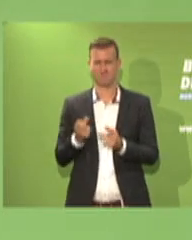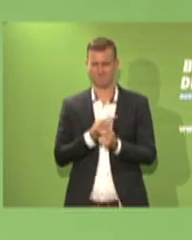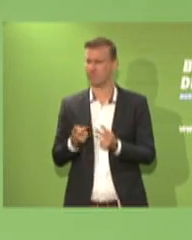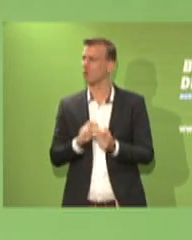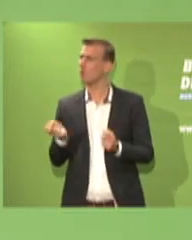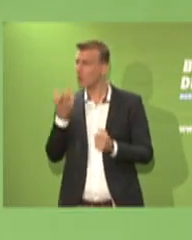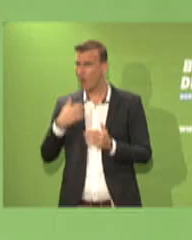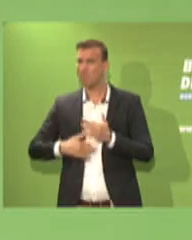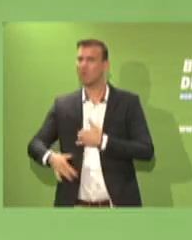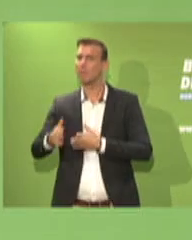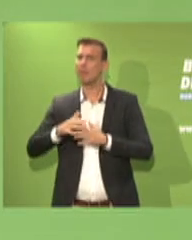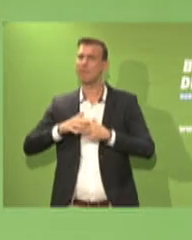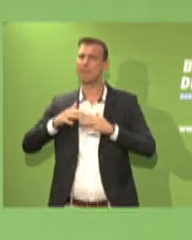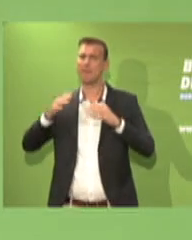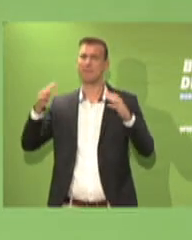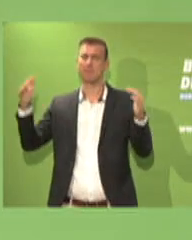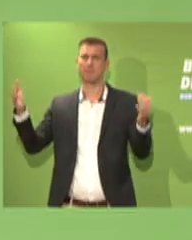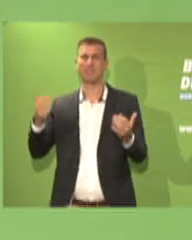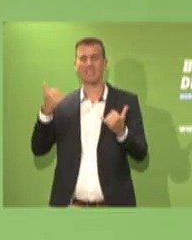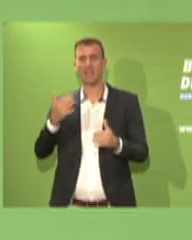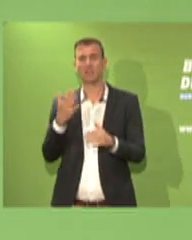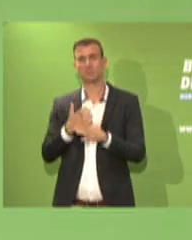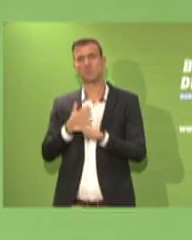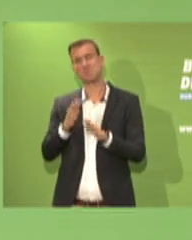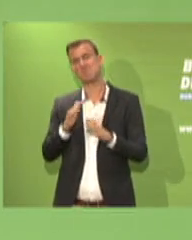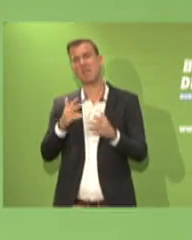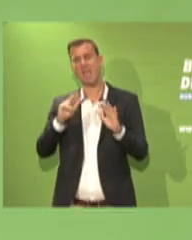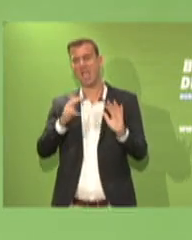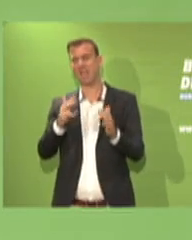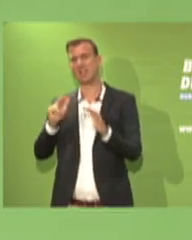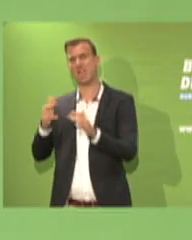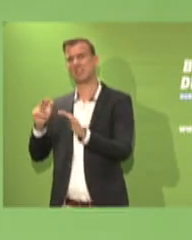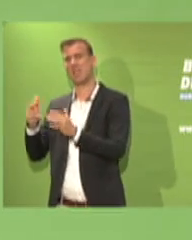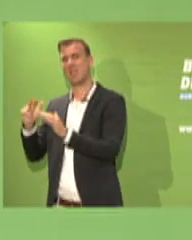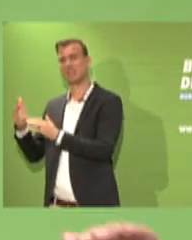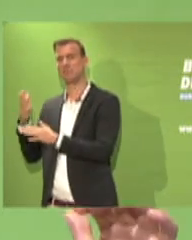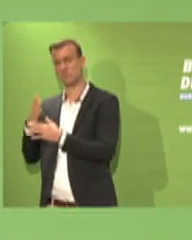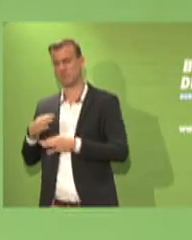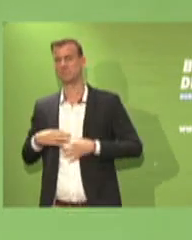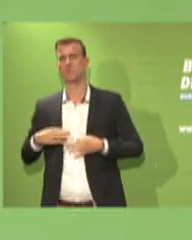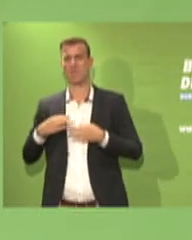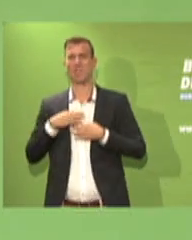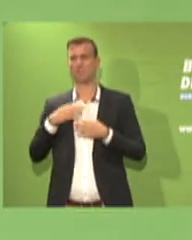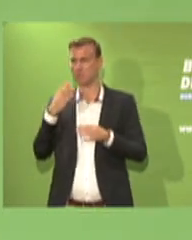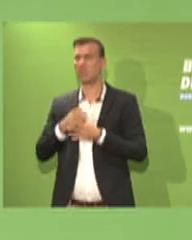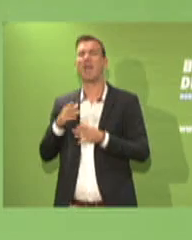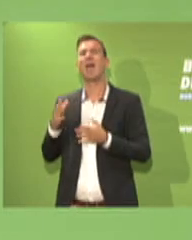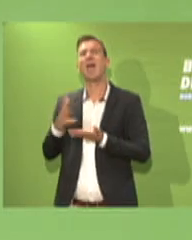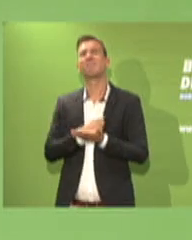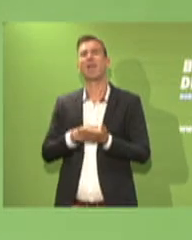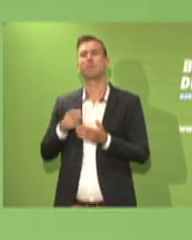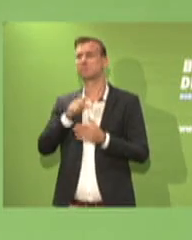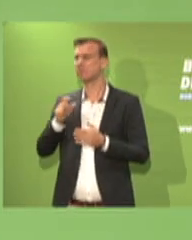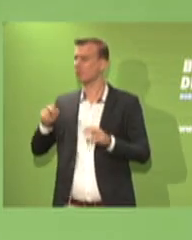massiv zunehmen. Schon heute ist es so, dass jeder Achte in der Gesundheits- und Pflegewirtschaft beschäftigt ist. Wir werden weniger Erwerbspersonen haben,